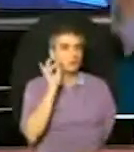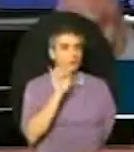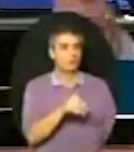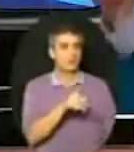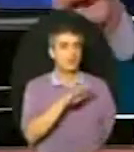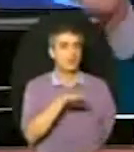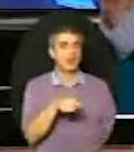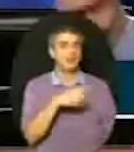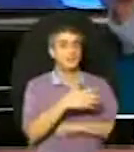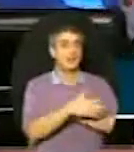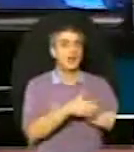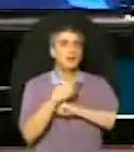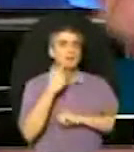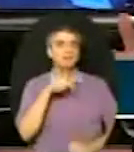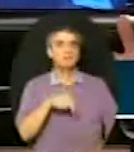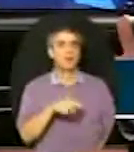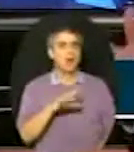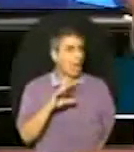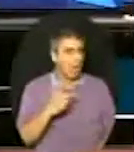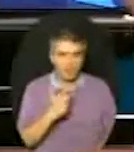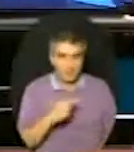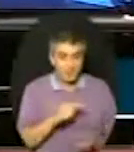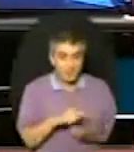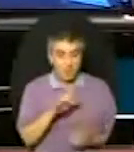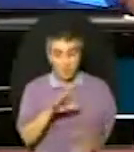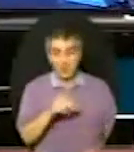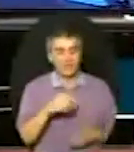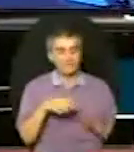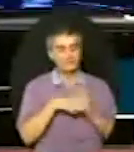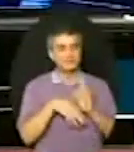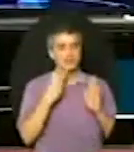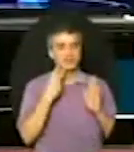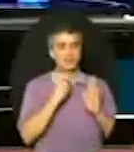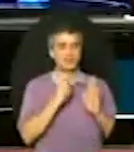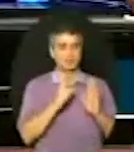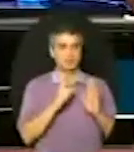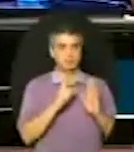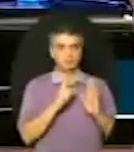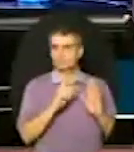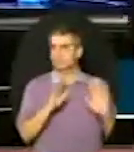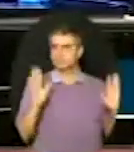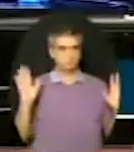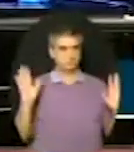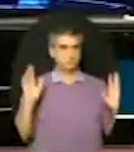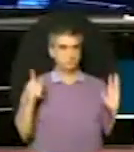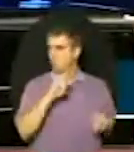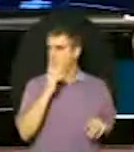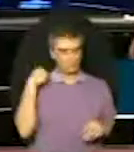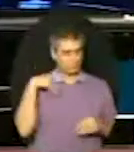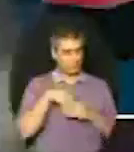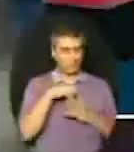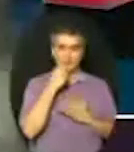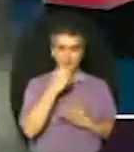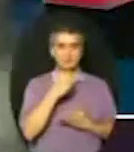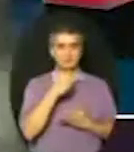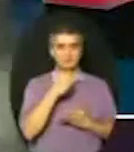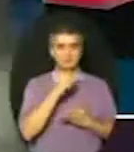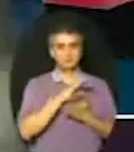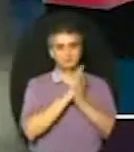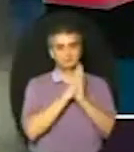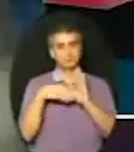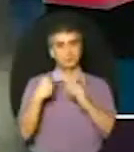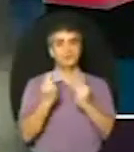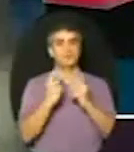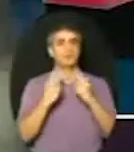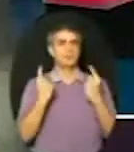הילדים העניים בישראל. למה? כי הוא לוקח סדרי עדיפויות out of the blue שלא היו בתוך התקציב ומביא להם דברים אחרים.